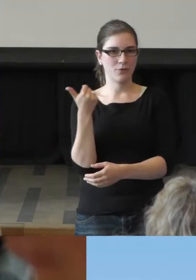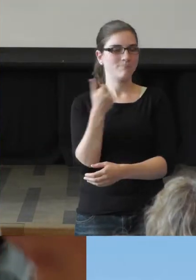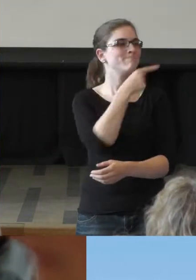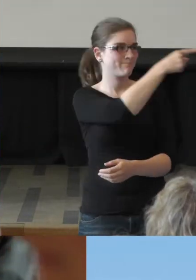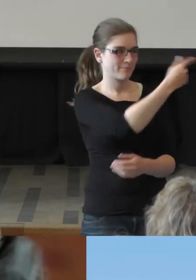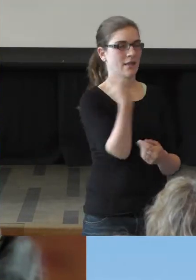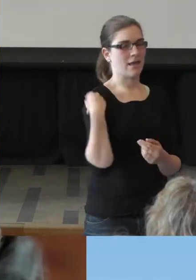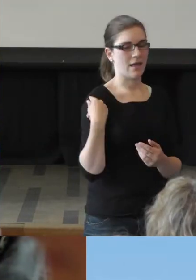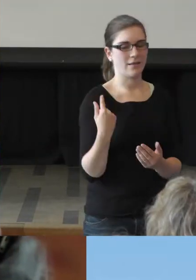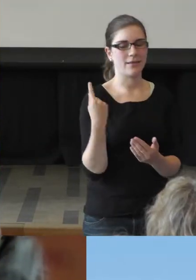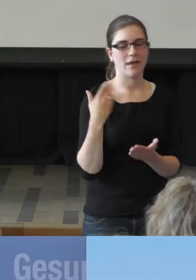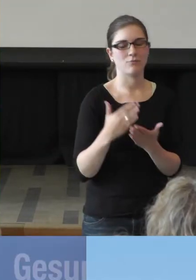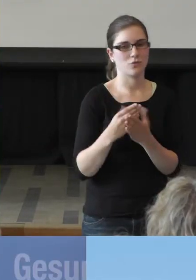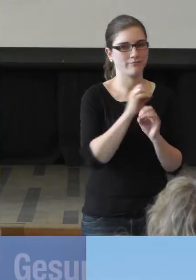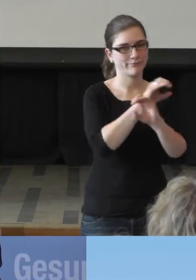angedeutet hat.